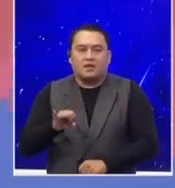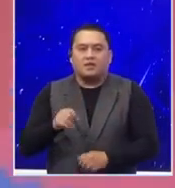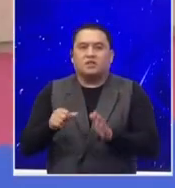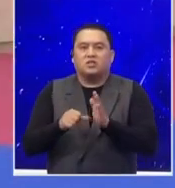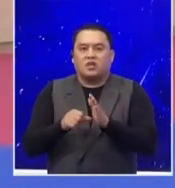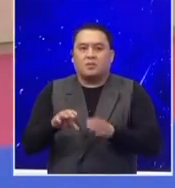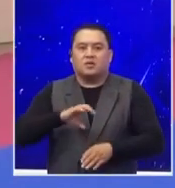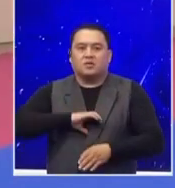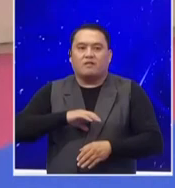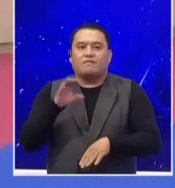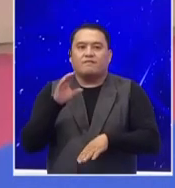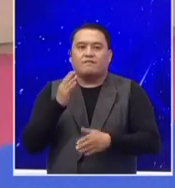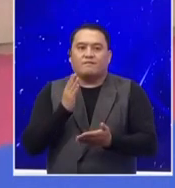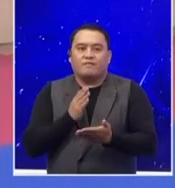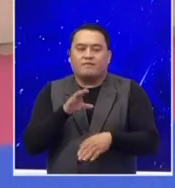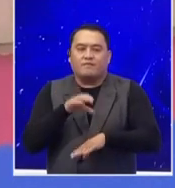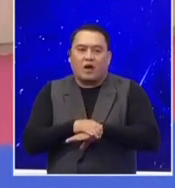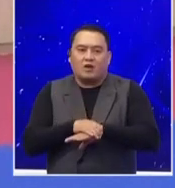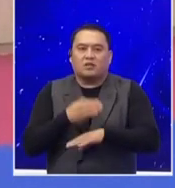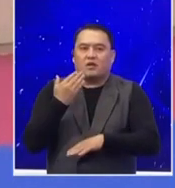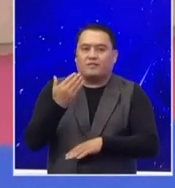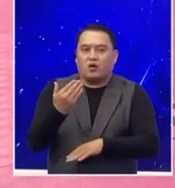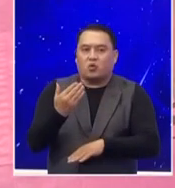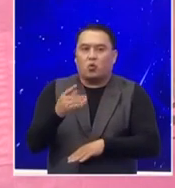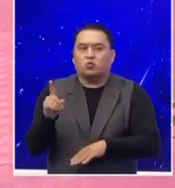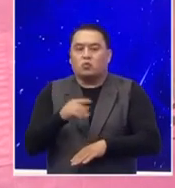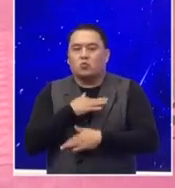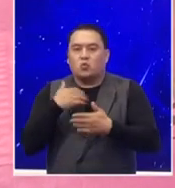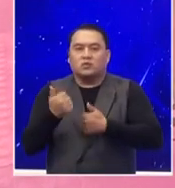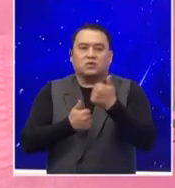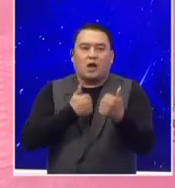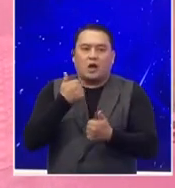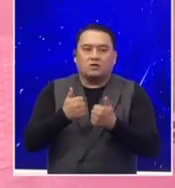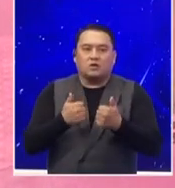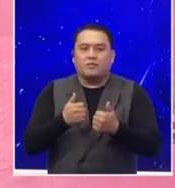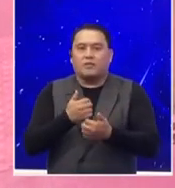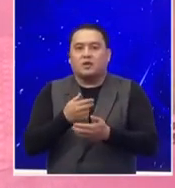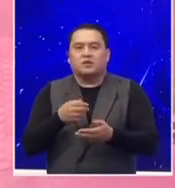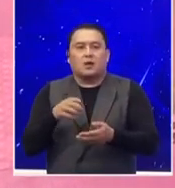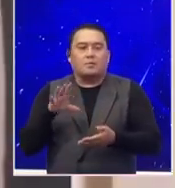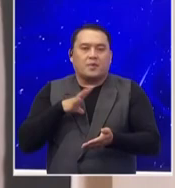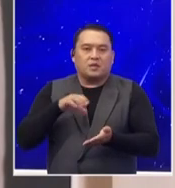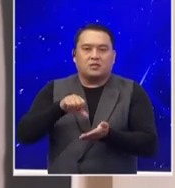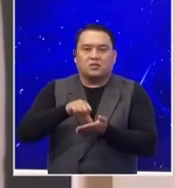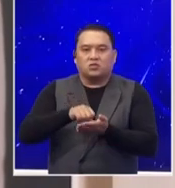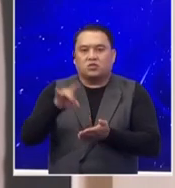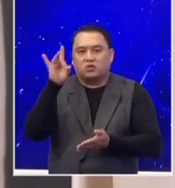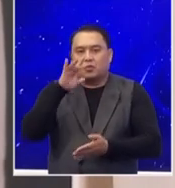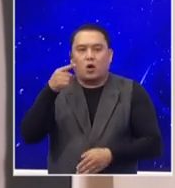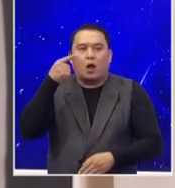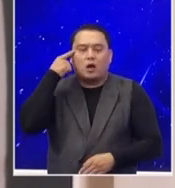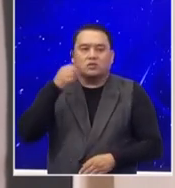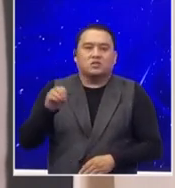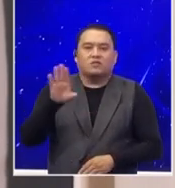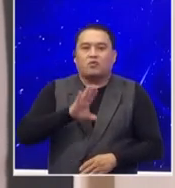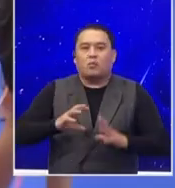Сенши. Многочисленные факторы повлияли на карьеру Еркебулана Бейсембаева. Много соревнований не состоялись, где спортсмен претендовал на звание чемпиона Азии,